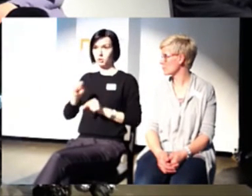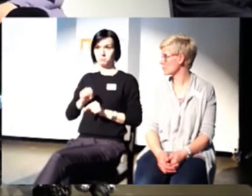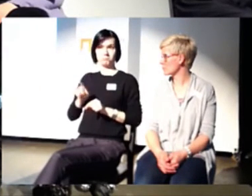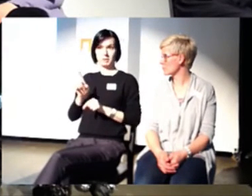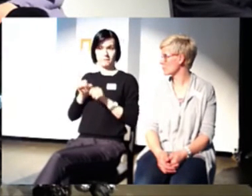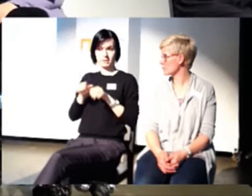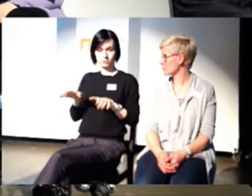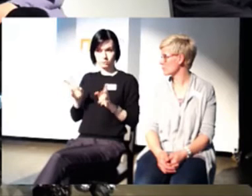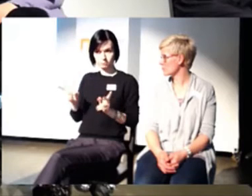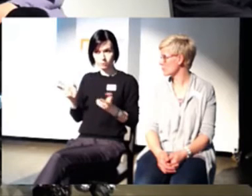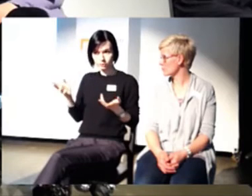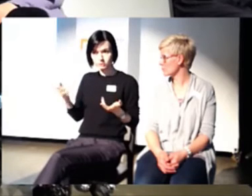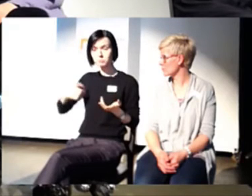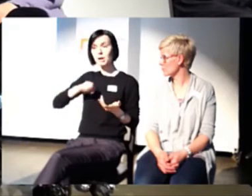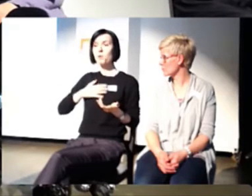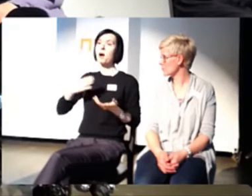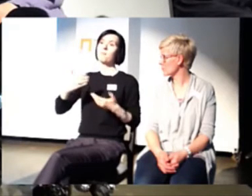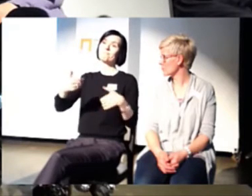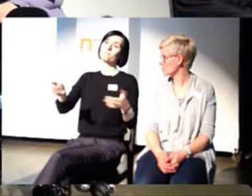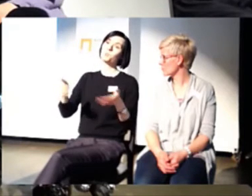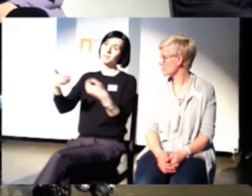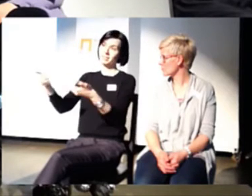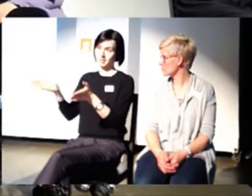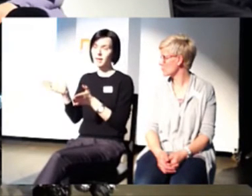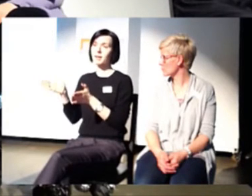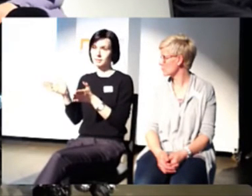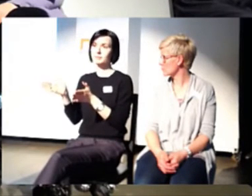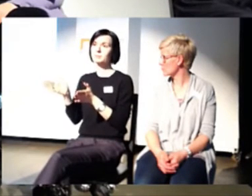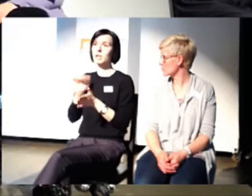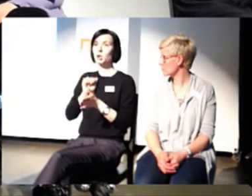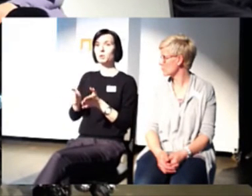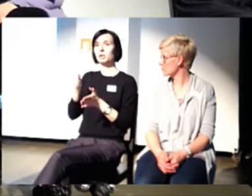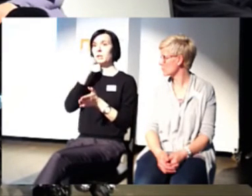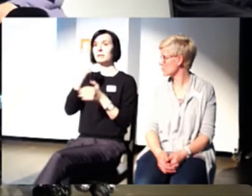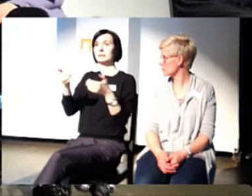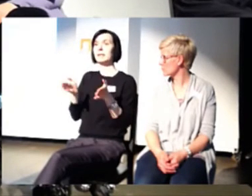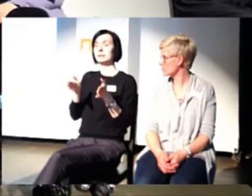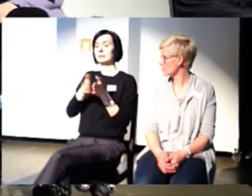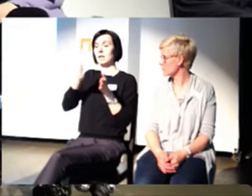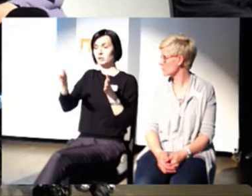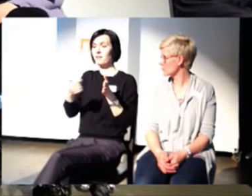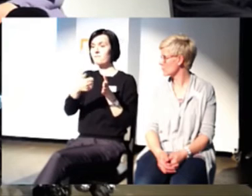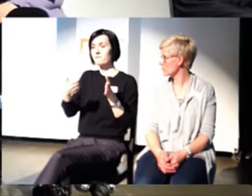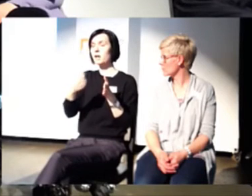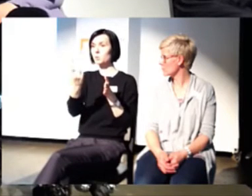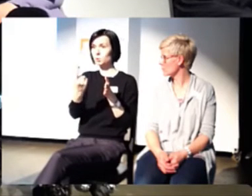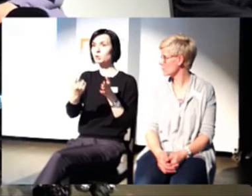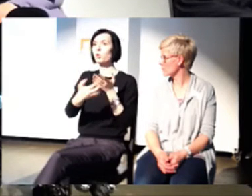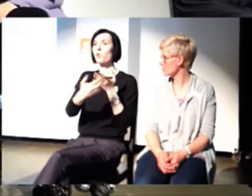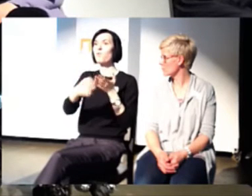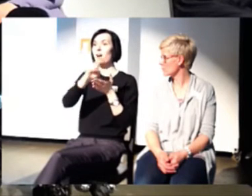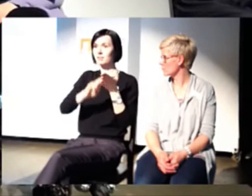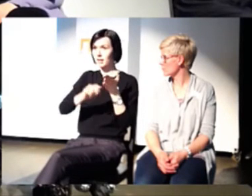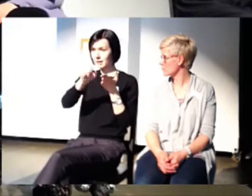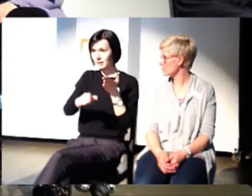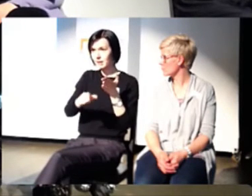ne puitet, mitä meillä on, eli kullekin yksilöresidenssijaksolle voidaan valita vain yksi kuvataiteilija, työtila tai